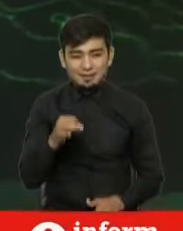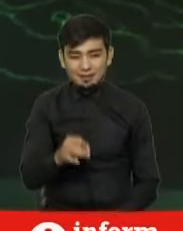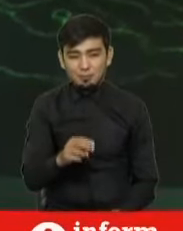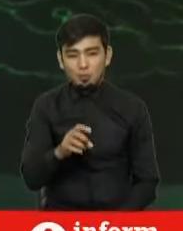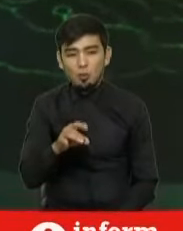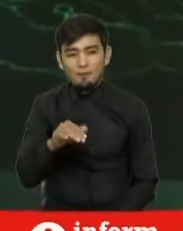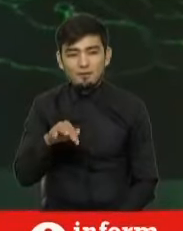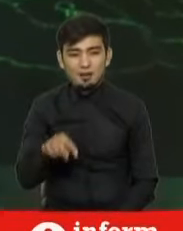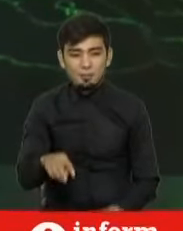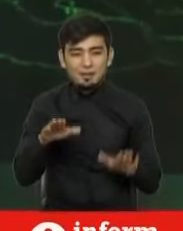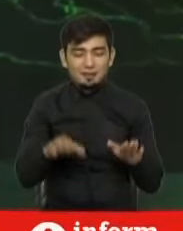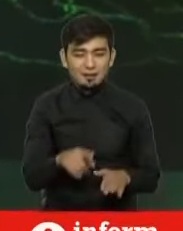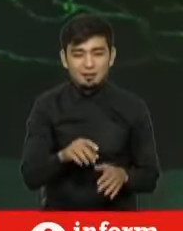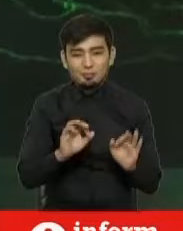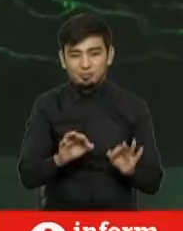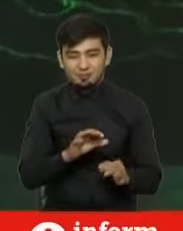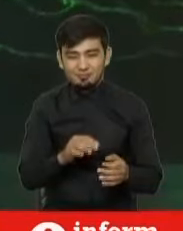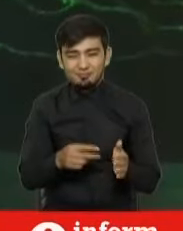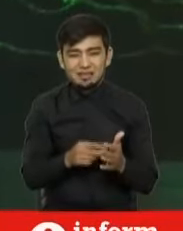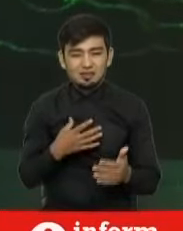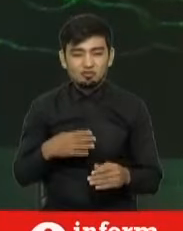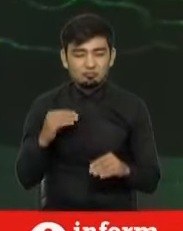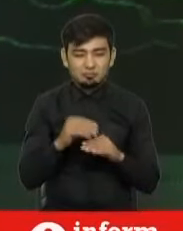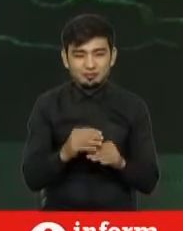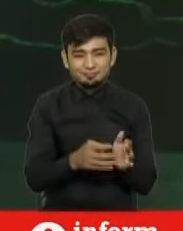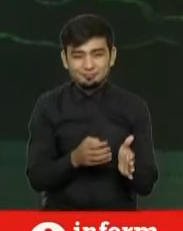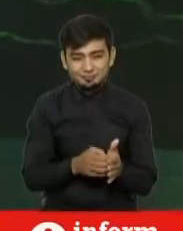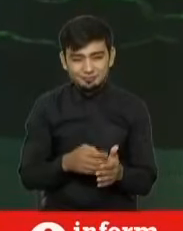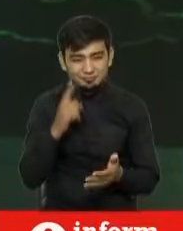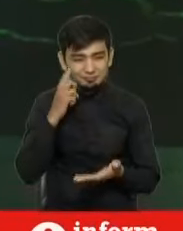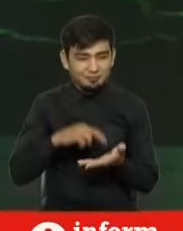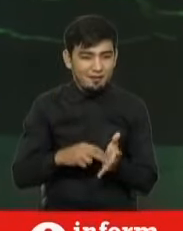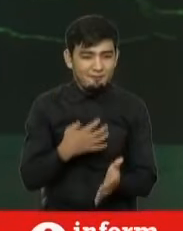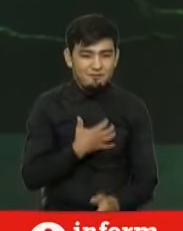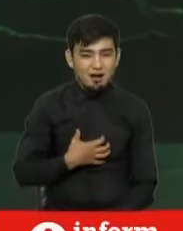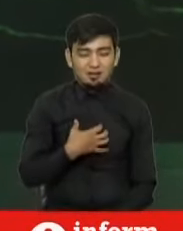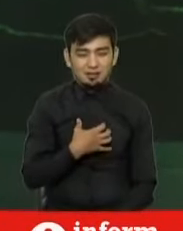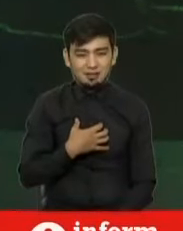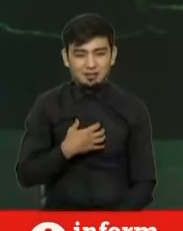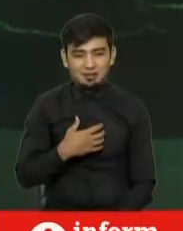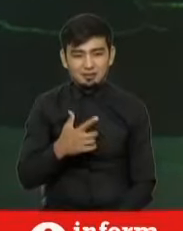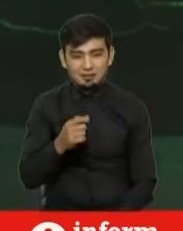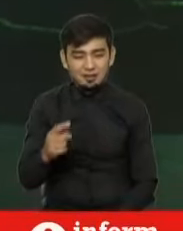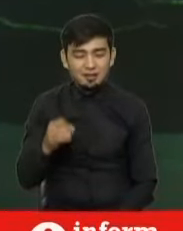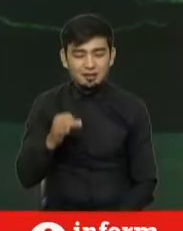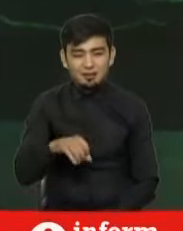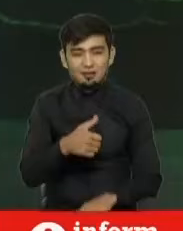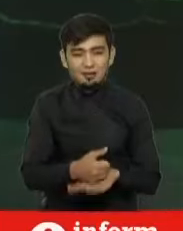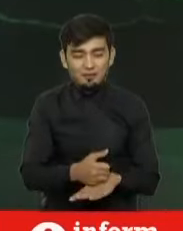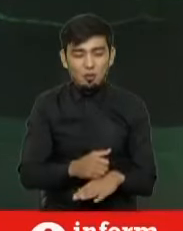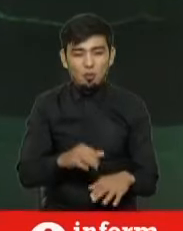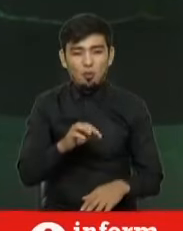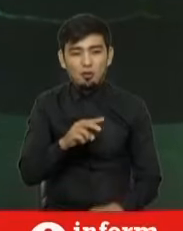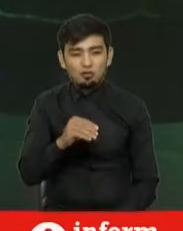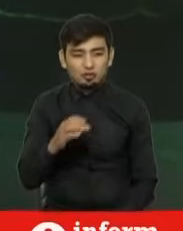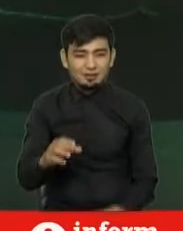ведомстве объясняет эту меру риском возникновения дефицита стратегически важного топлива на той же встрече глава камина ужас бектенов